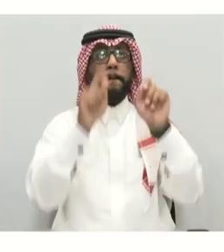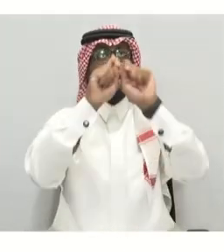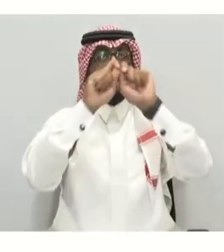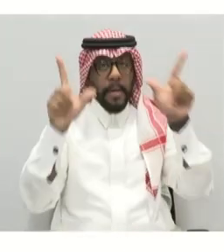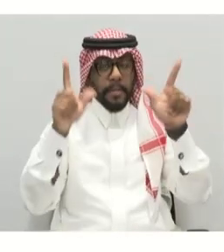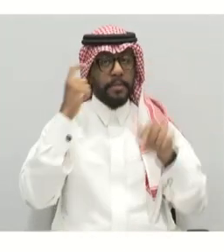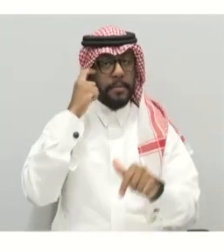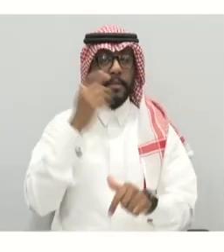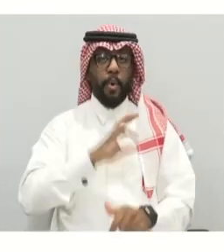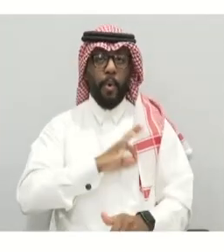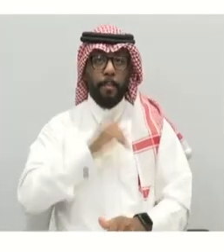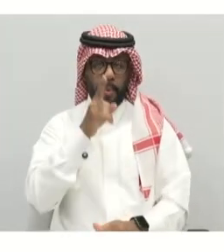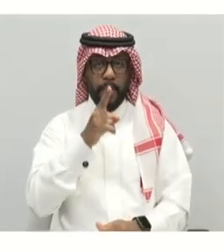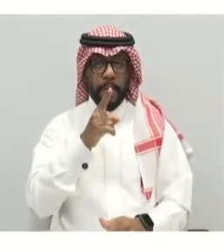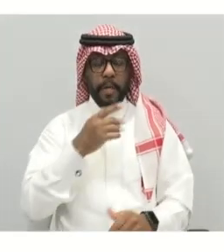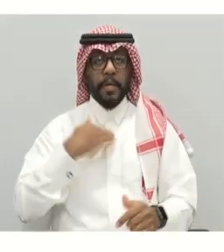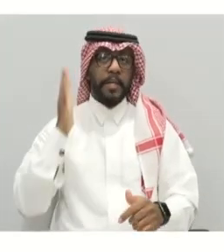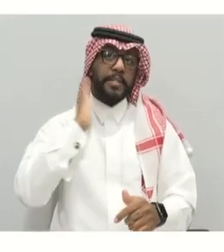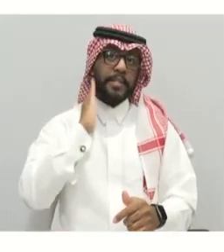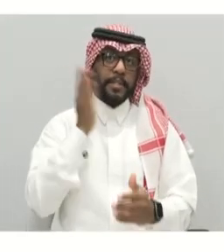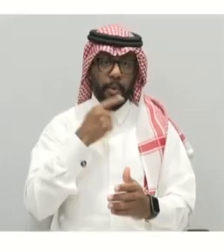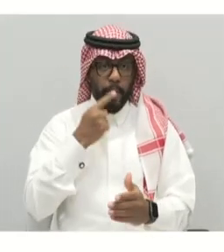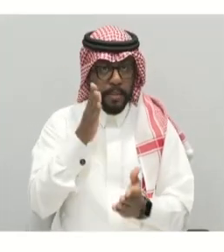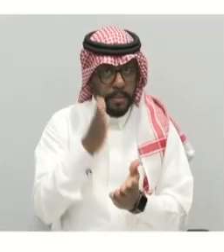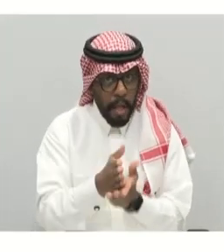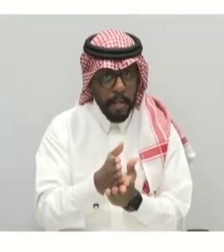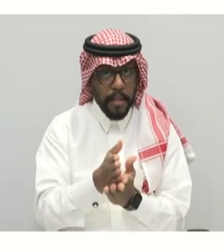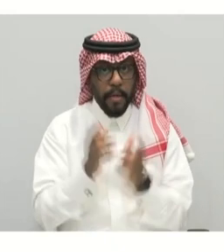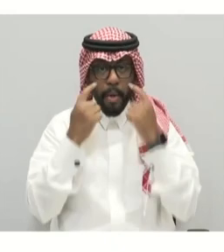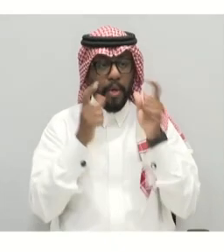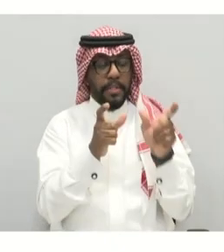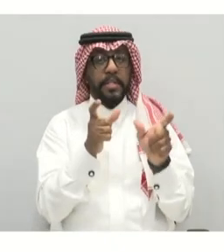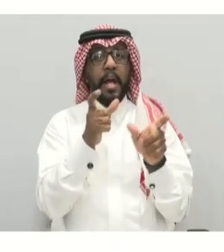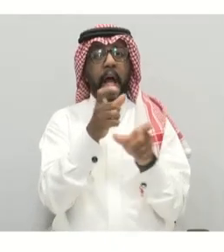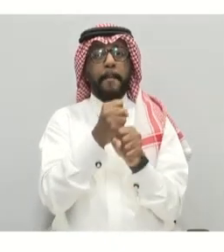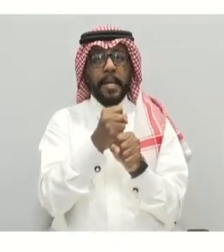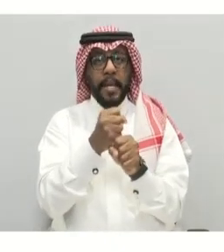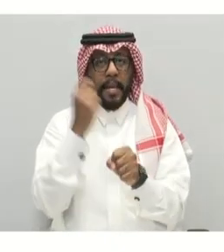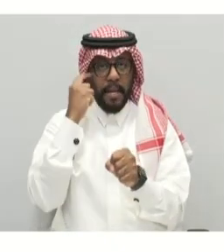الصدق والامانه احسنتم الحرص على الامن